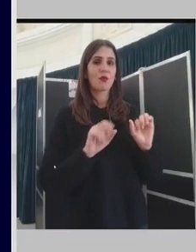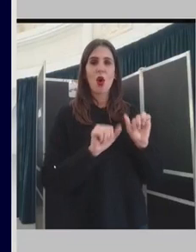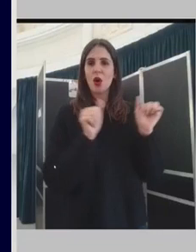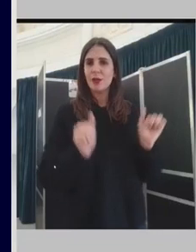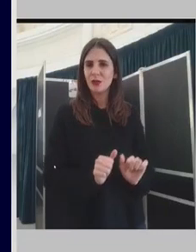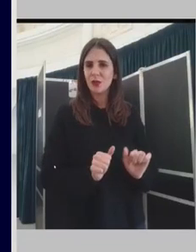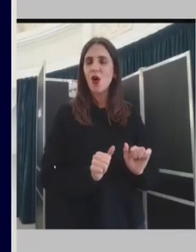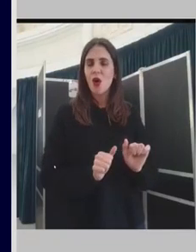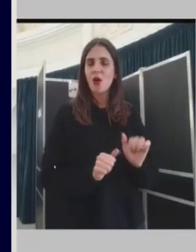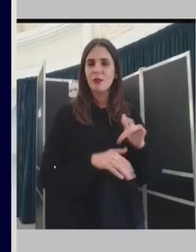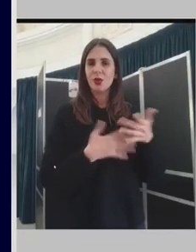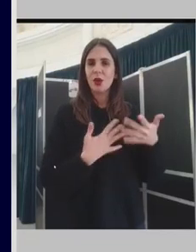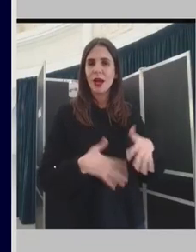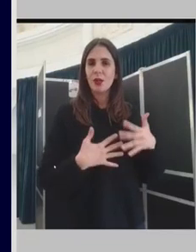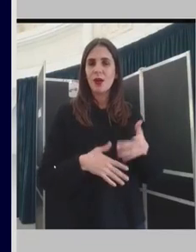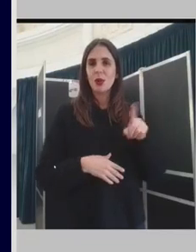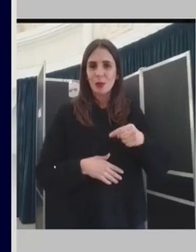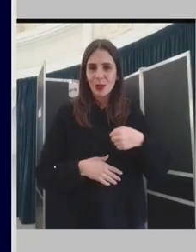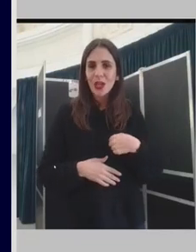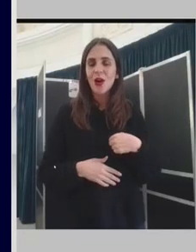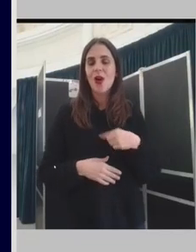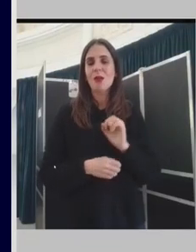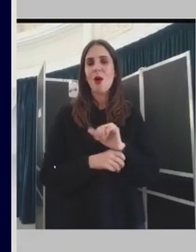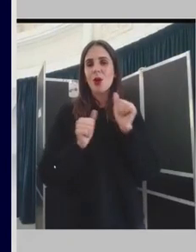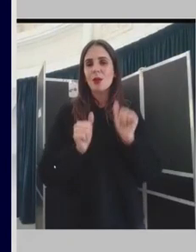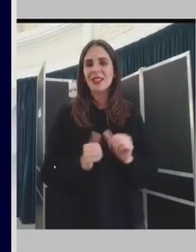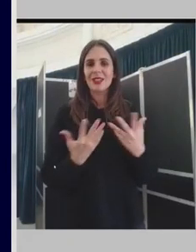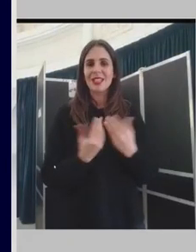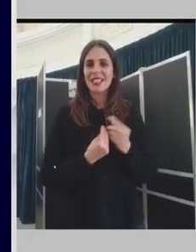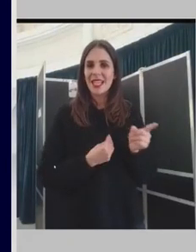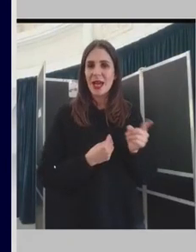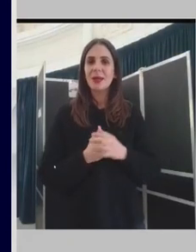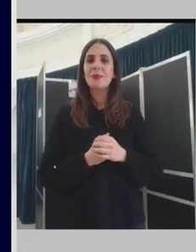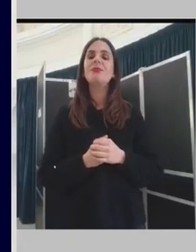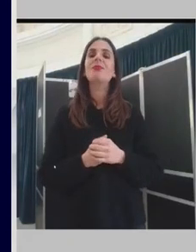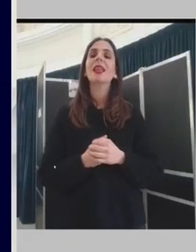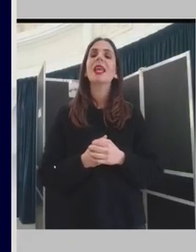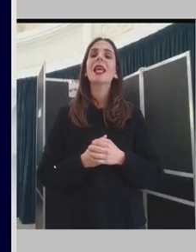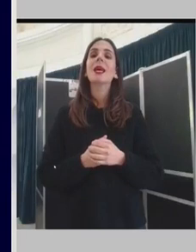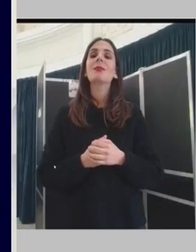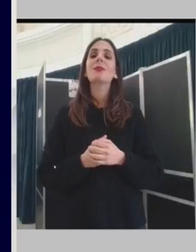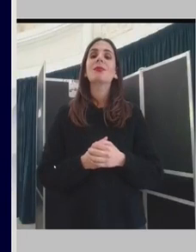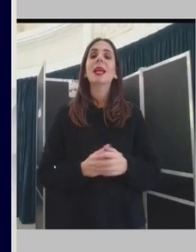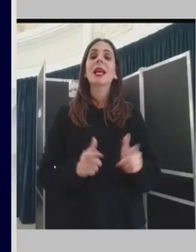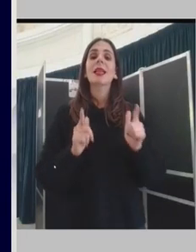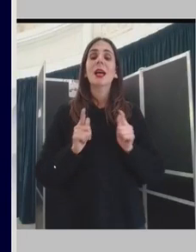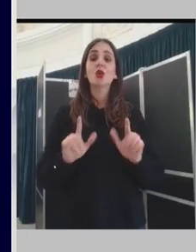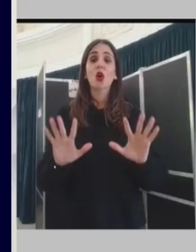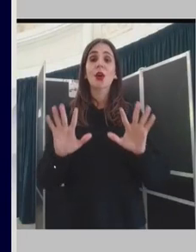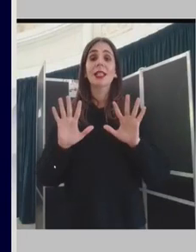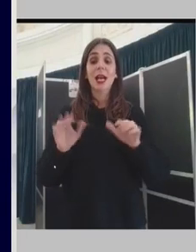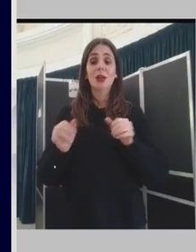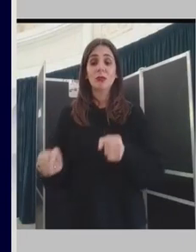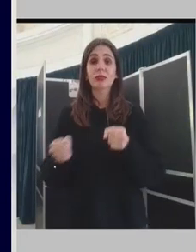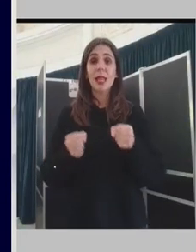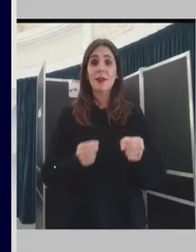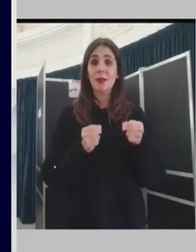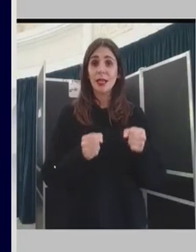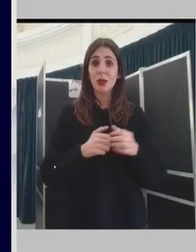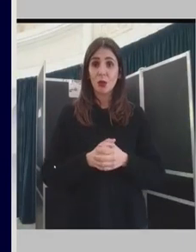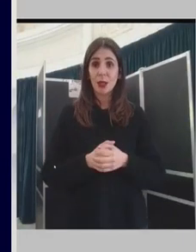dalla dottoressa Ferri, e ci hanno dato in comodato d'uso 10 defibrillatori. Ecco, da quel momento che è partito